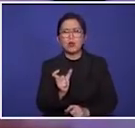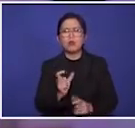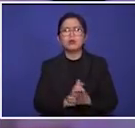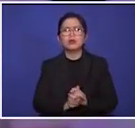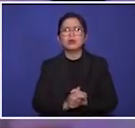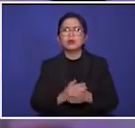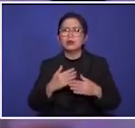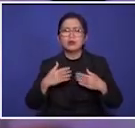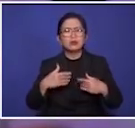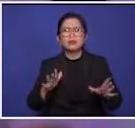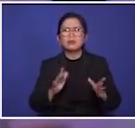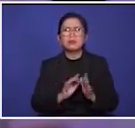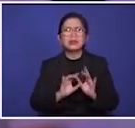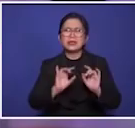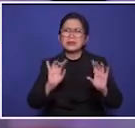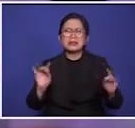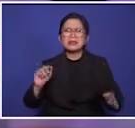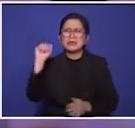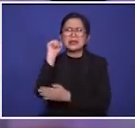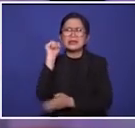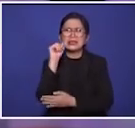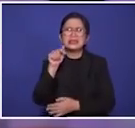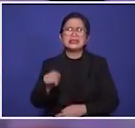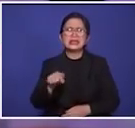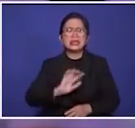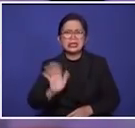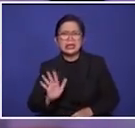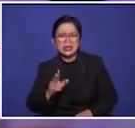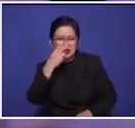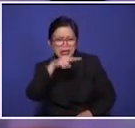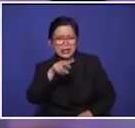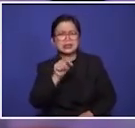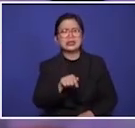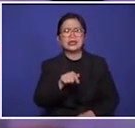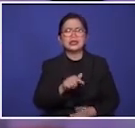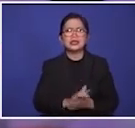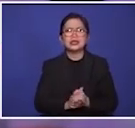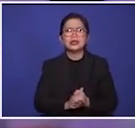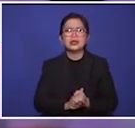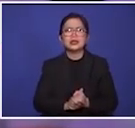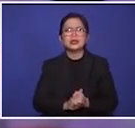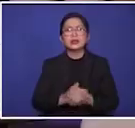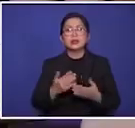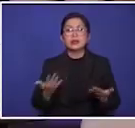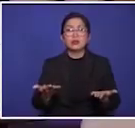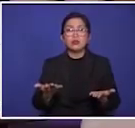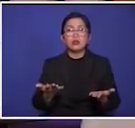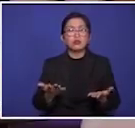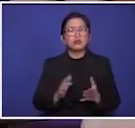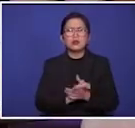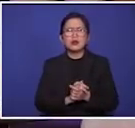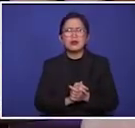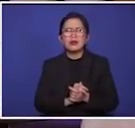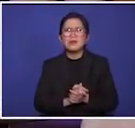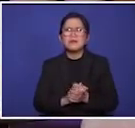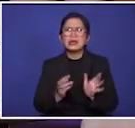persekusi dan kriminalisasi ini tidak terpantau dan hanya kita lihat yang besar-besar saja yang naik sementara